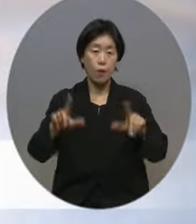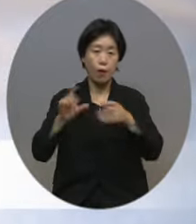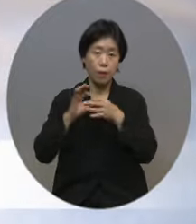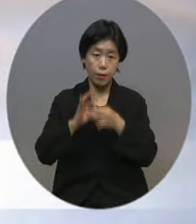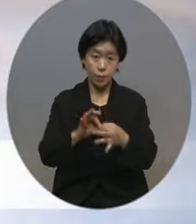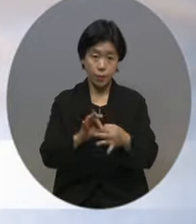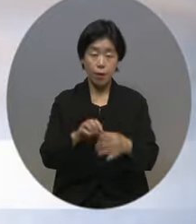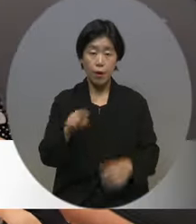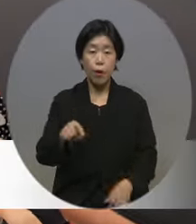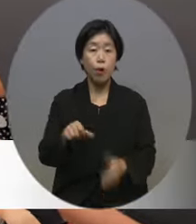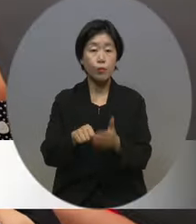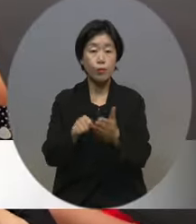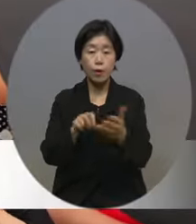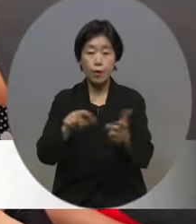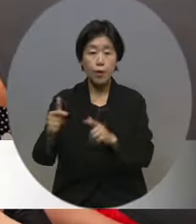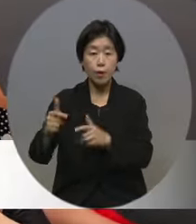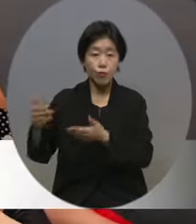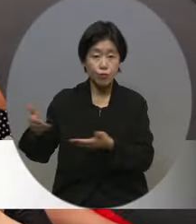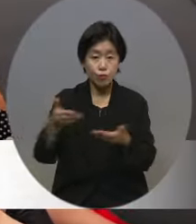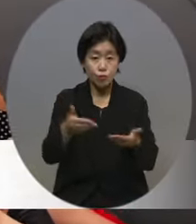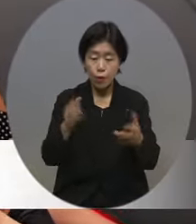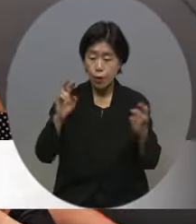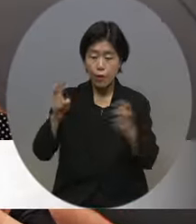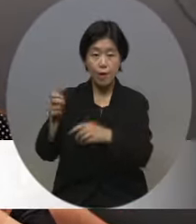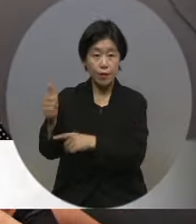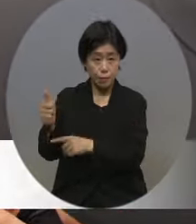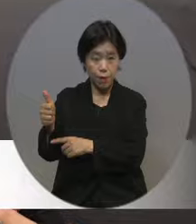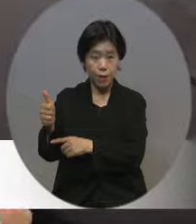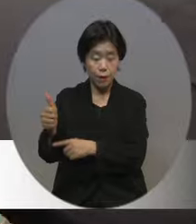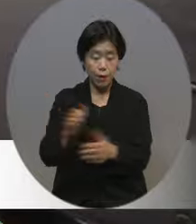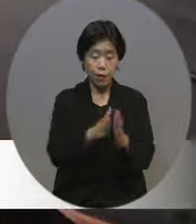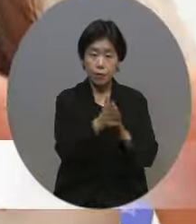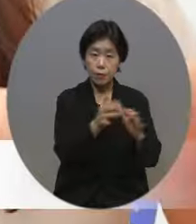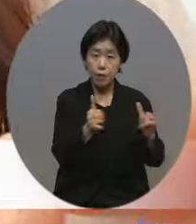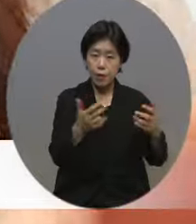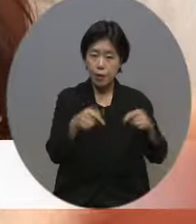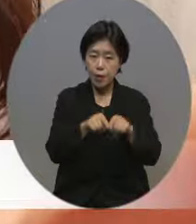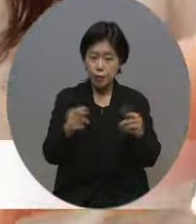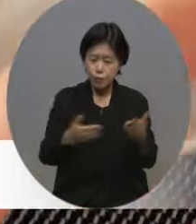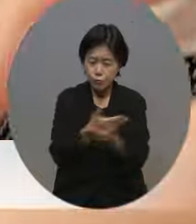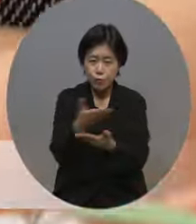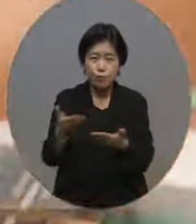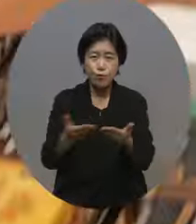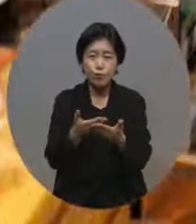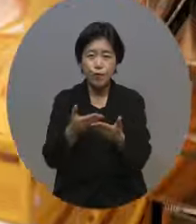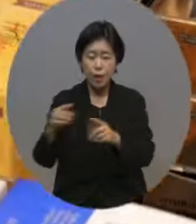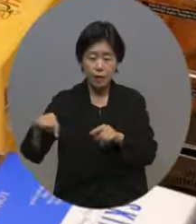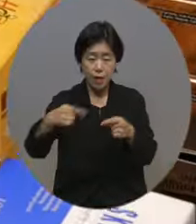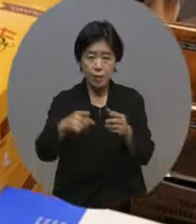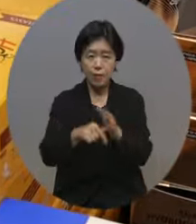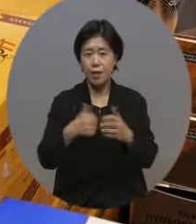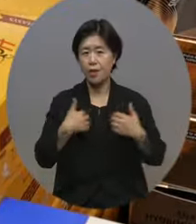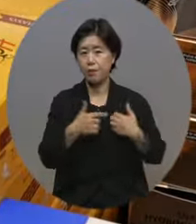바자회에 물품을 기부한 업체 대표는 주민들과의 소통을 통한 나눔 행사 참여가 기쁘기만